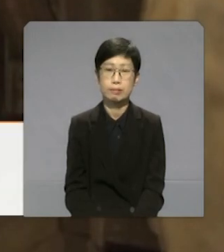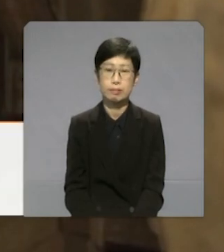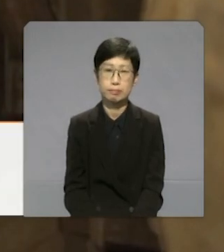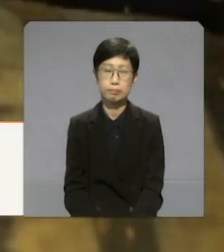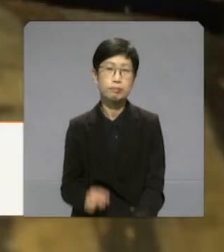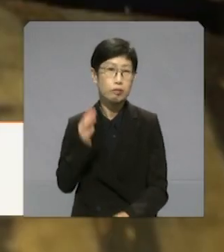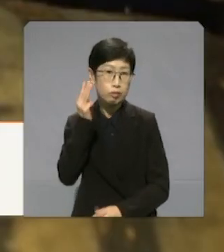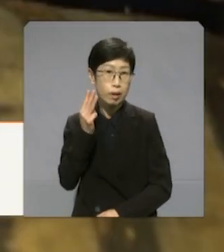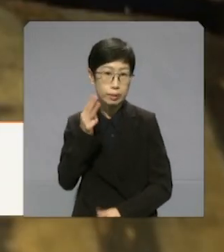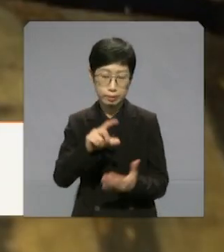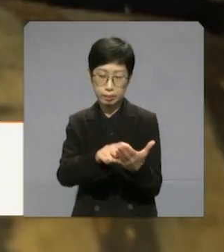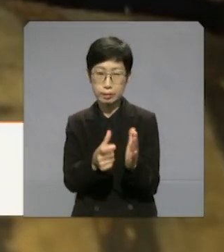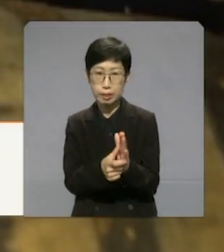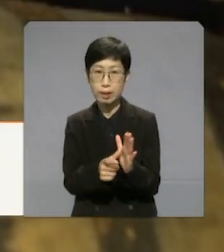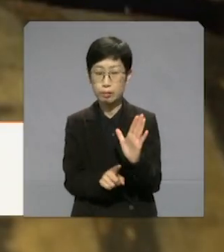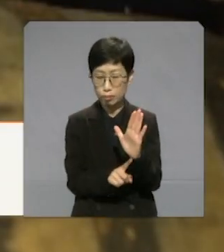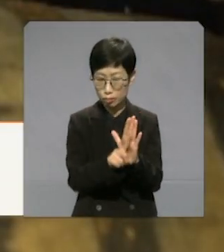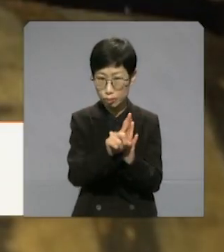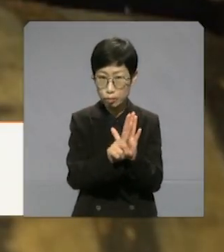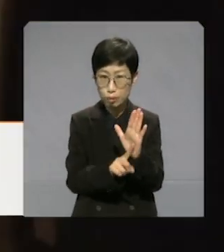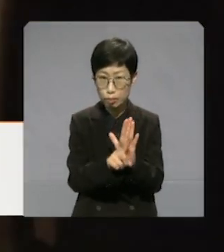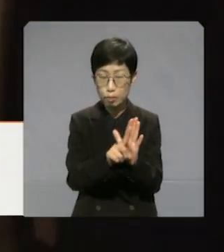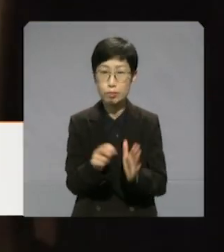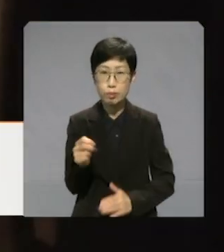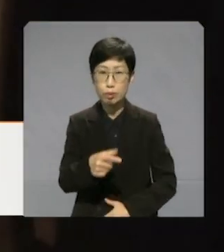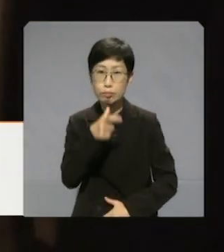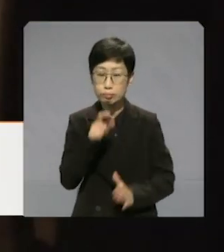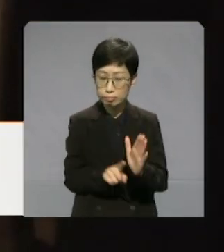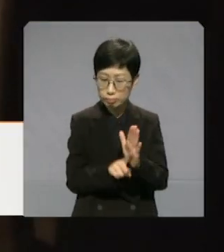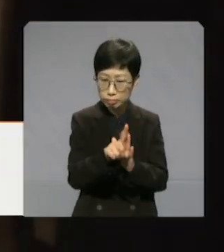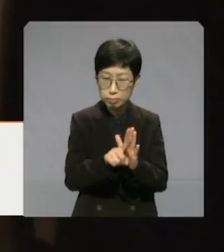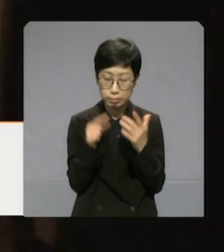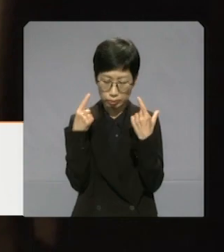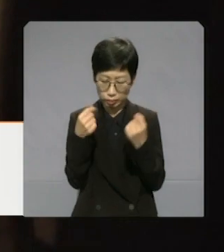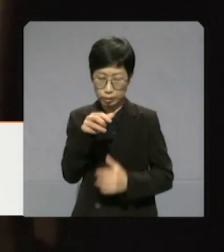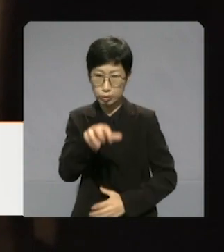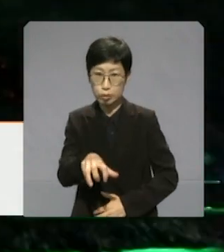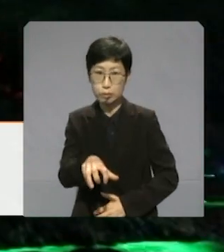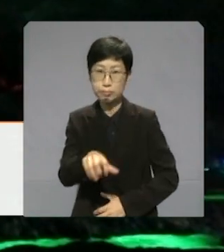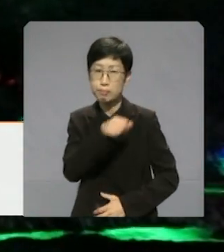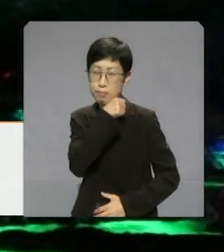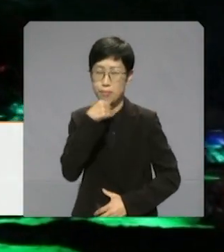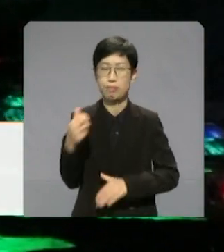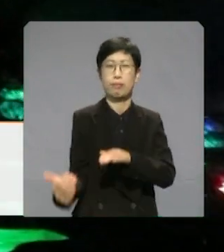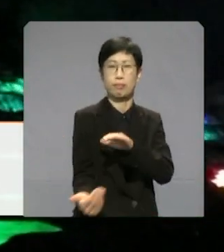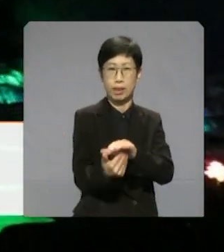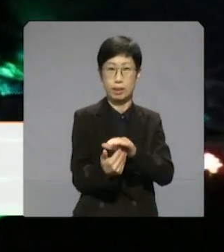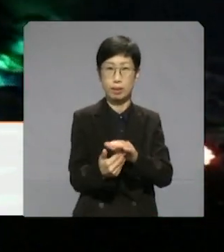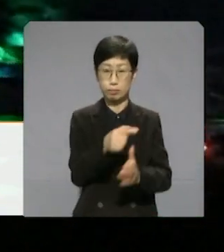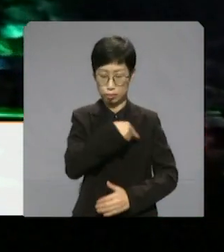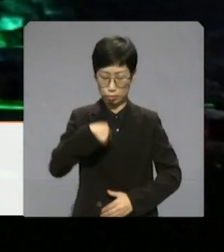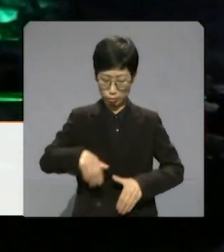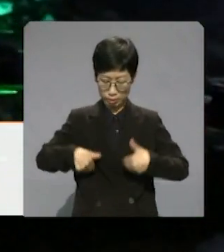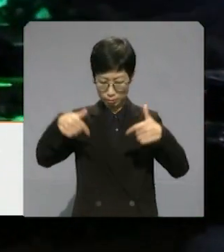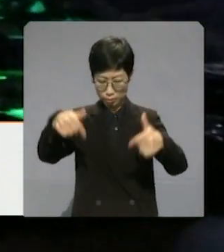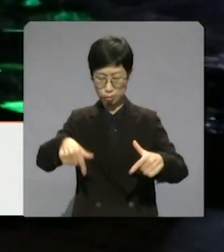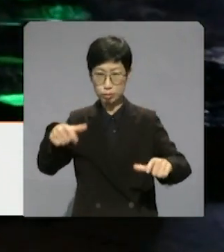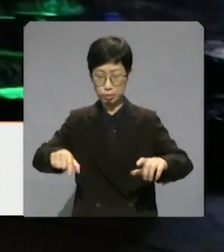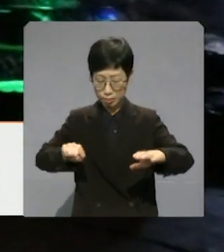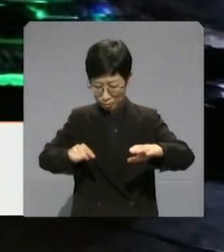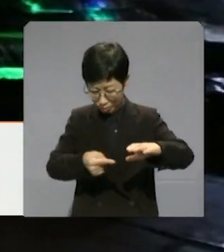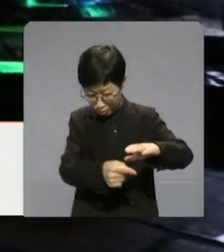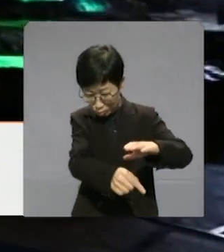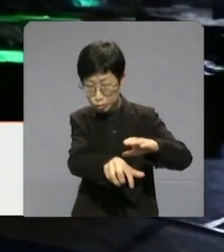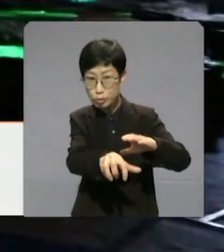와인은 적당한 온도와 습도가 유지되는 곳에서 이상적인 맛을 낼 수 있는데요. 중국 남서부 천연 암굴 깊숙한